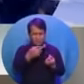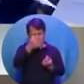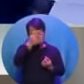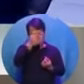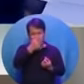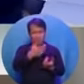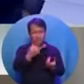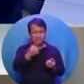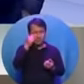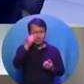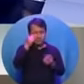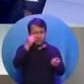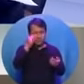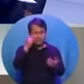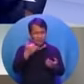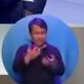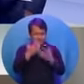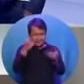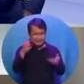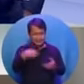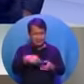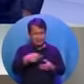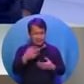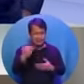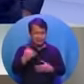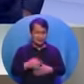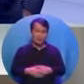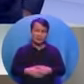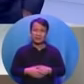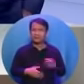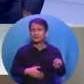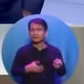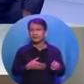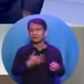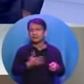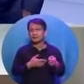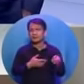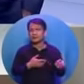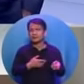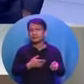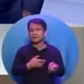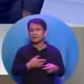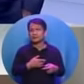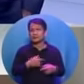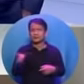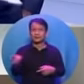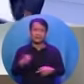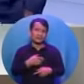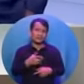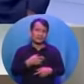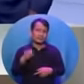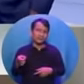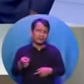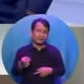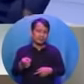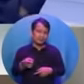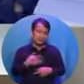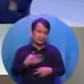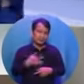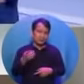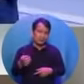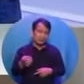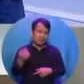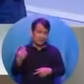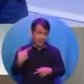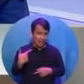kasalanan niya para panggigilan mo siya ng galit? Ay, ramdam po, sir. Ay, parang nang bababae po ay. Yun po naman ang akin.